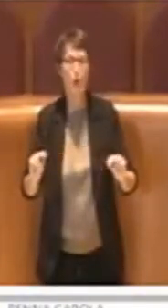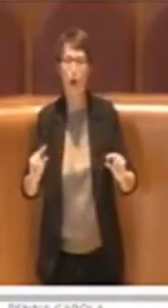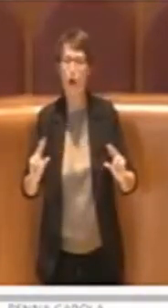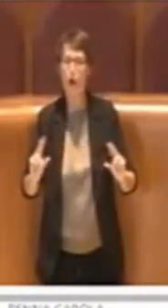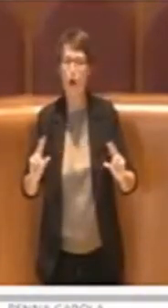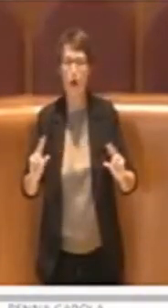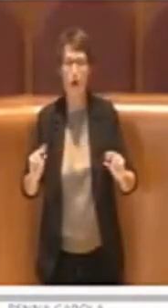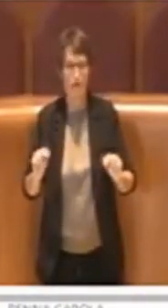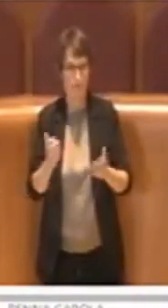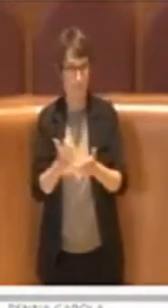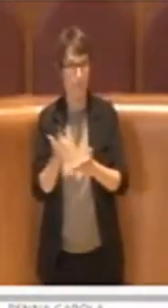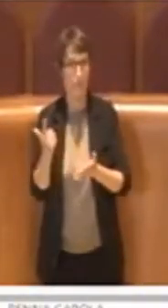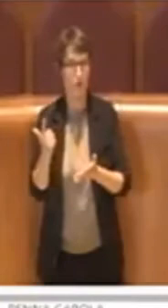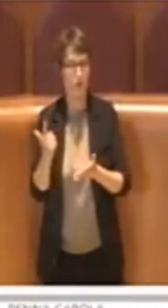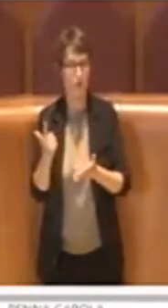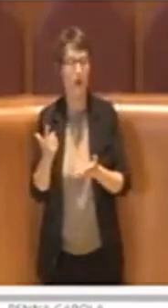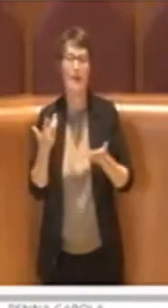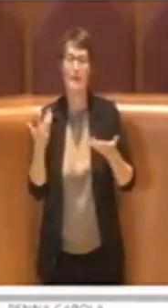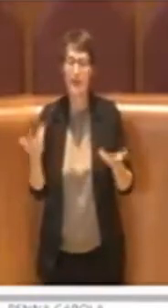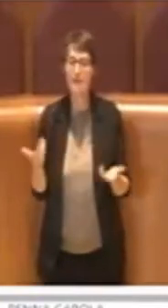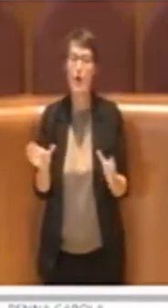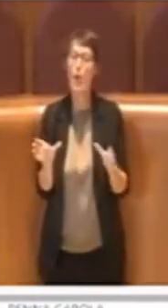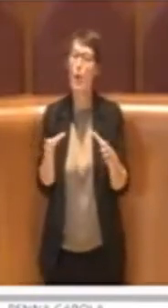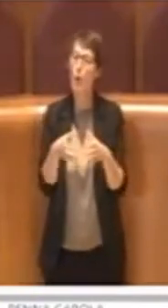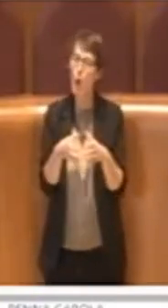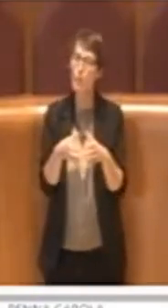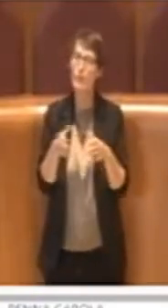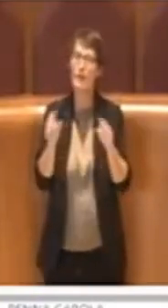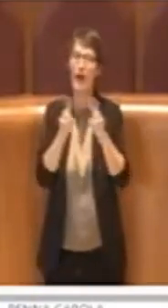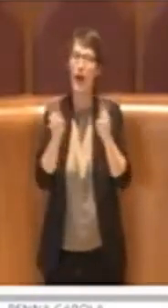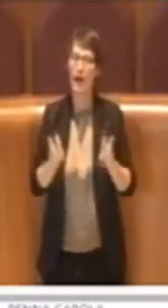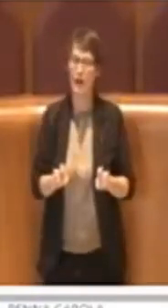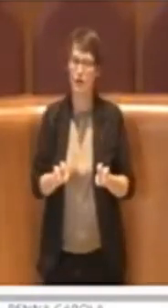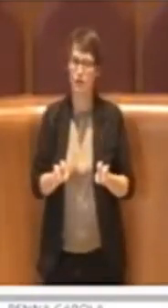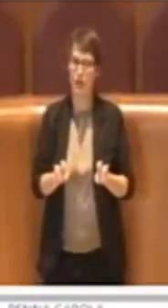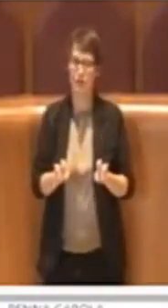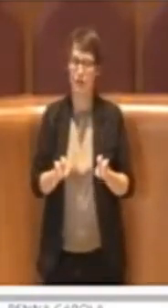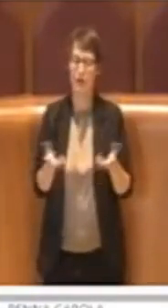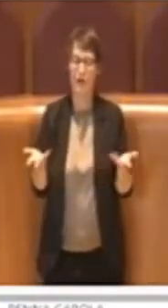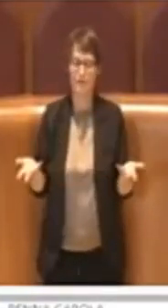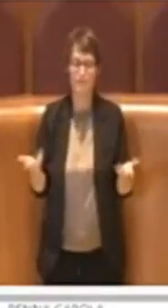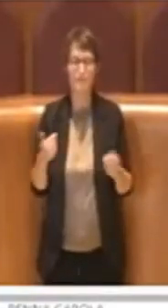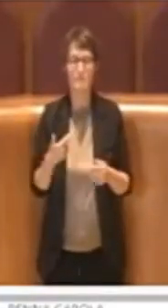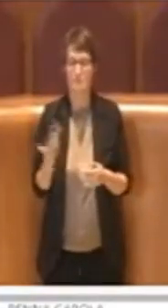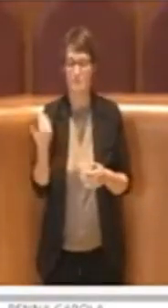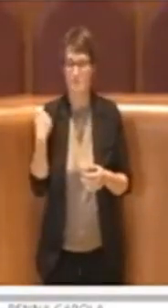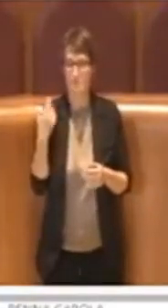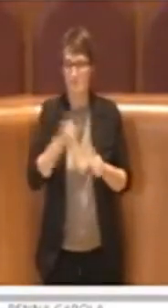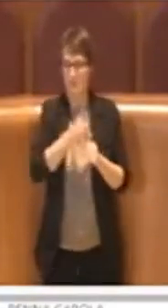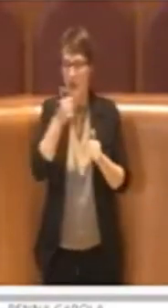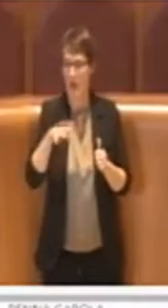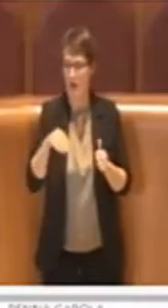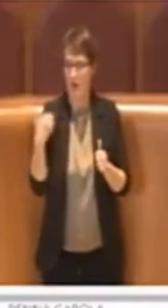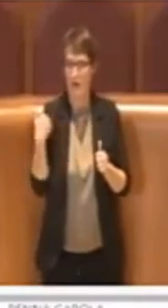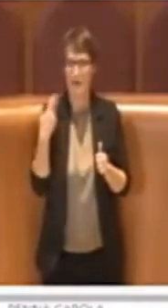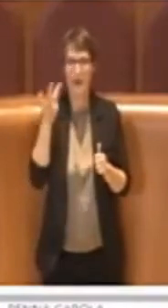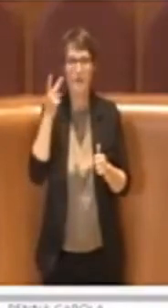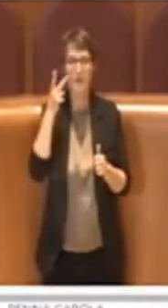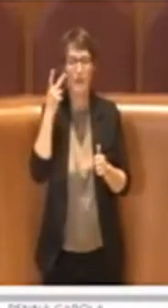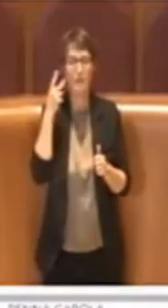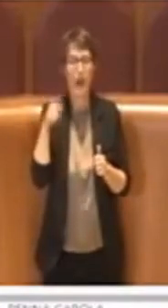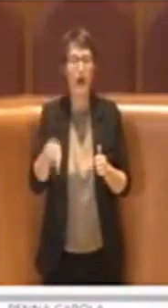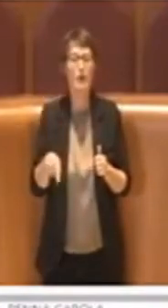della comunità energetiche. Allora, all'inizio dell'anno, a febbraio in particolare, il Parlamento, con una sua legge,